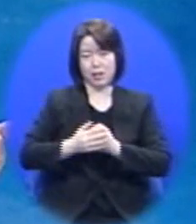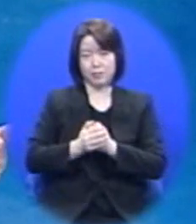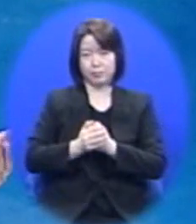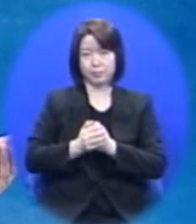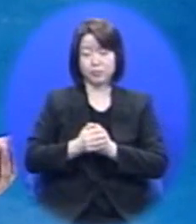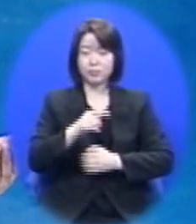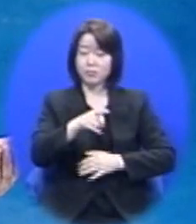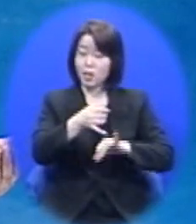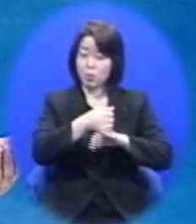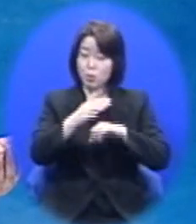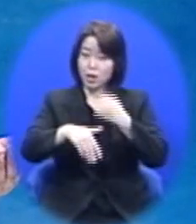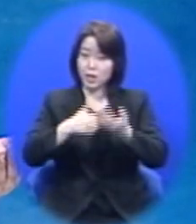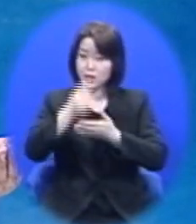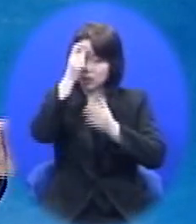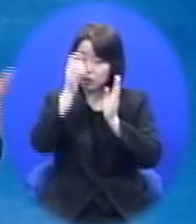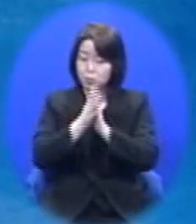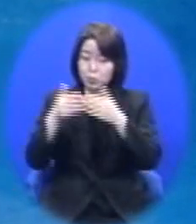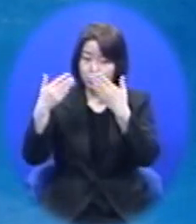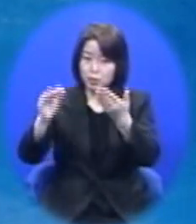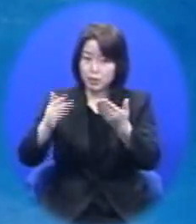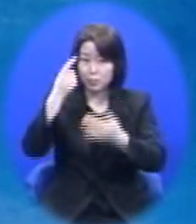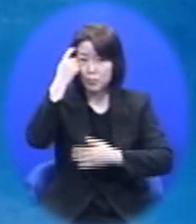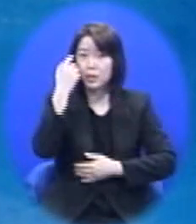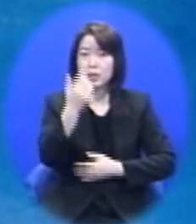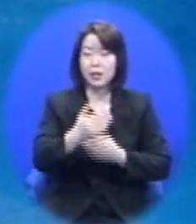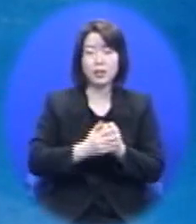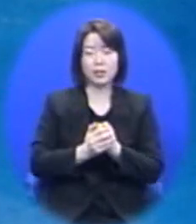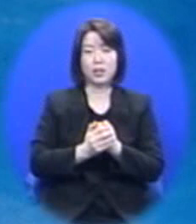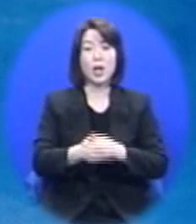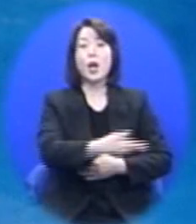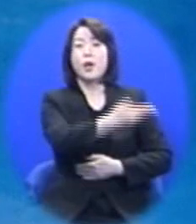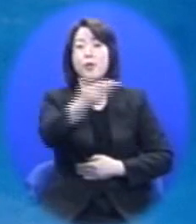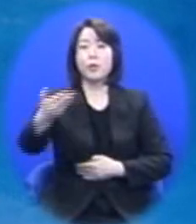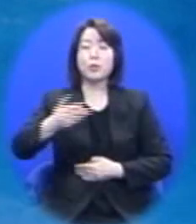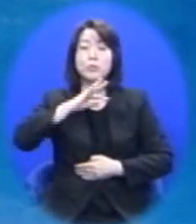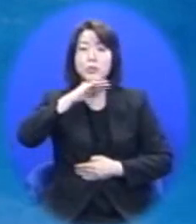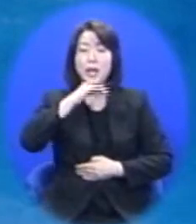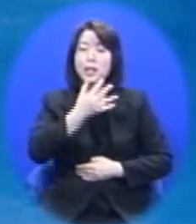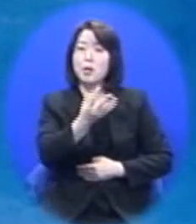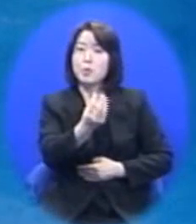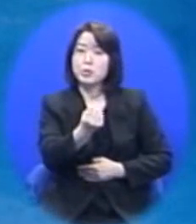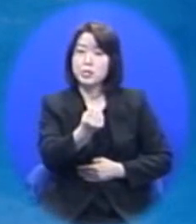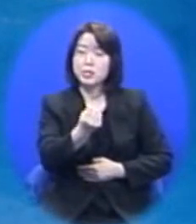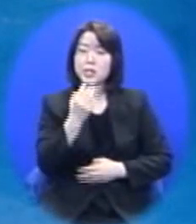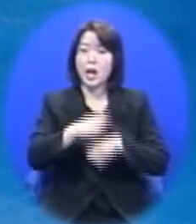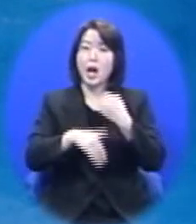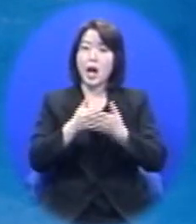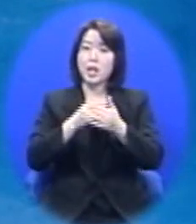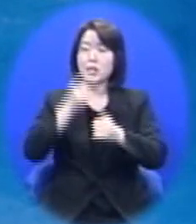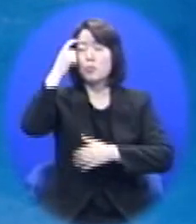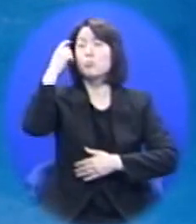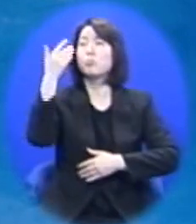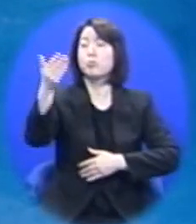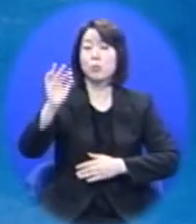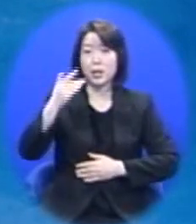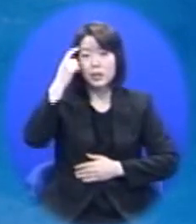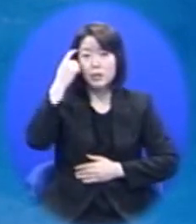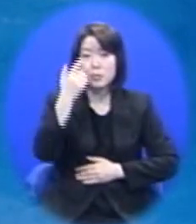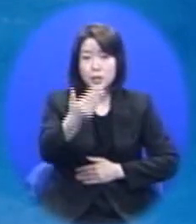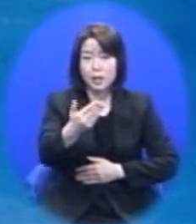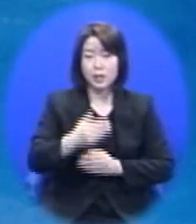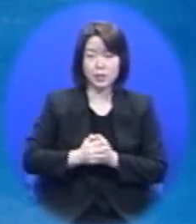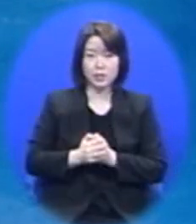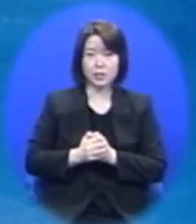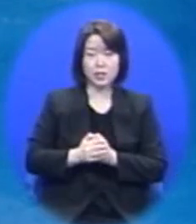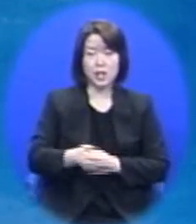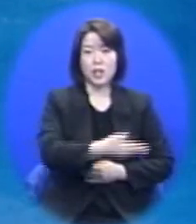하나님께 기도해야 될 문제입니까? 여러분의 나이가 몇 살인지 하나님께 물어봐야 됩니까? 여러분 얼마나